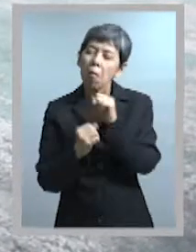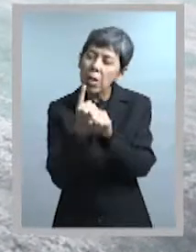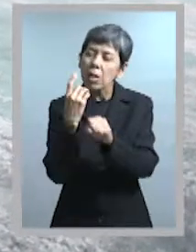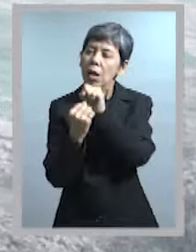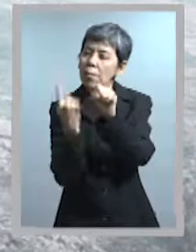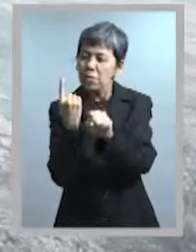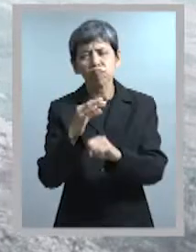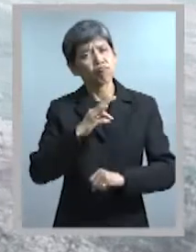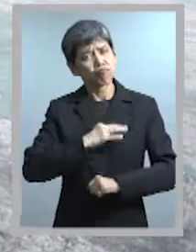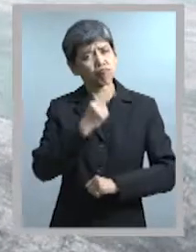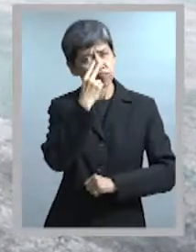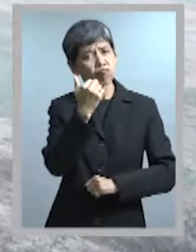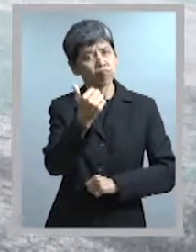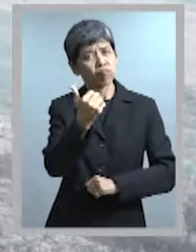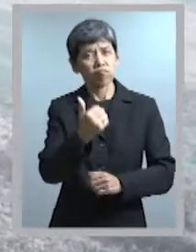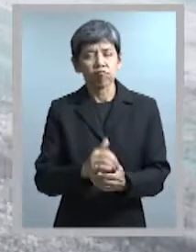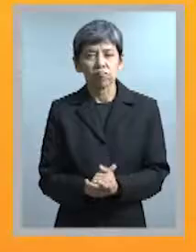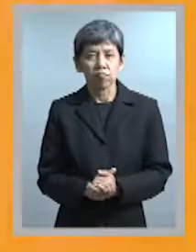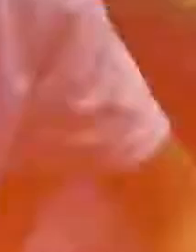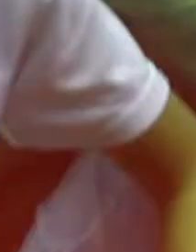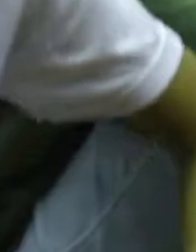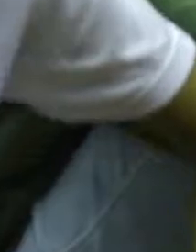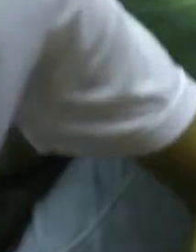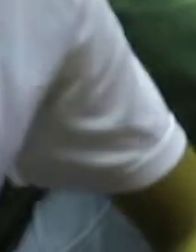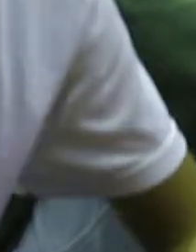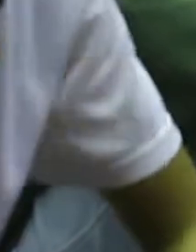ๆนะครับก็ถือว่าเป็นกิจกรรมที่ดีมาก